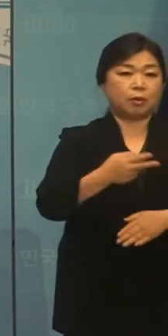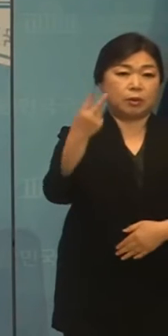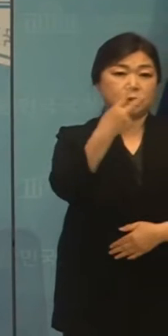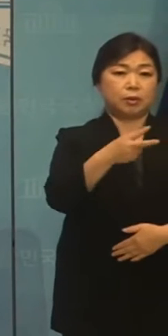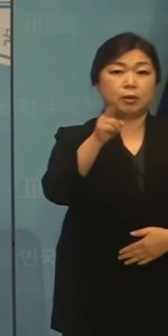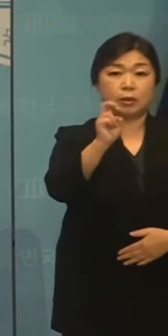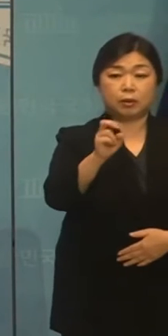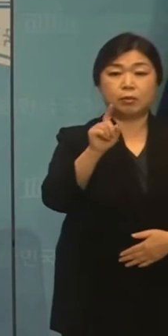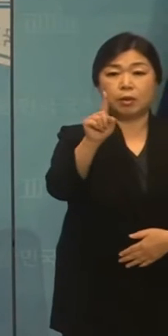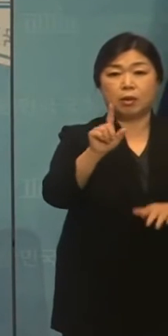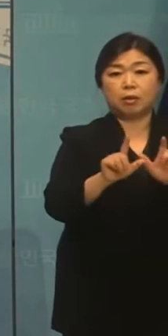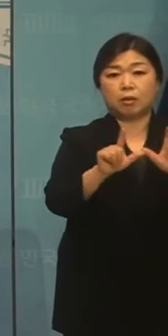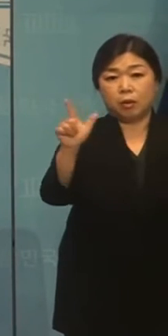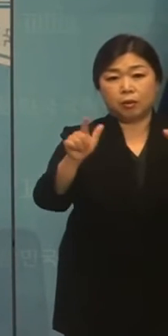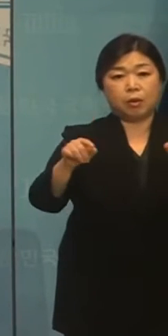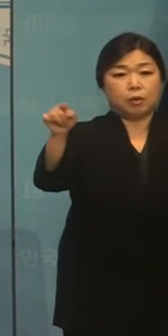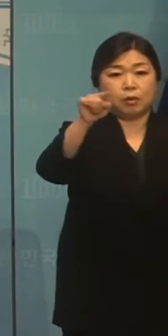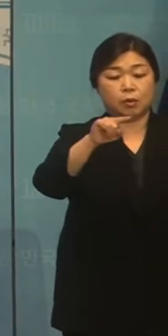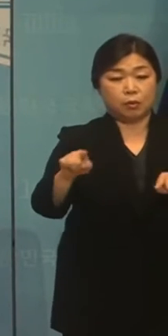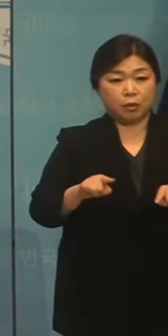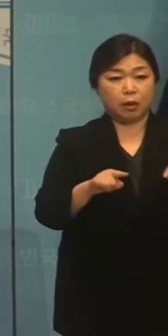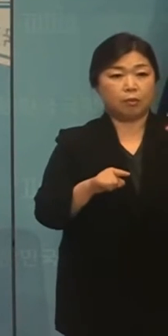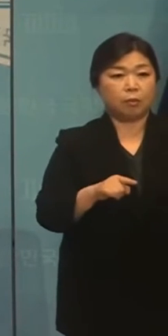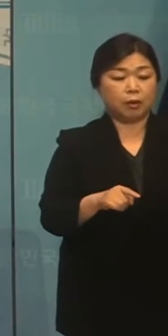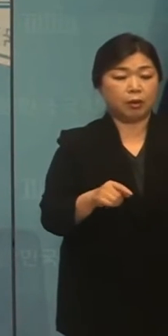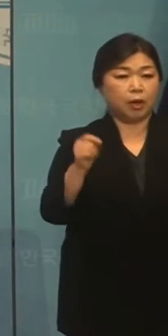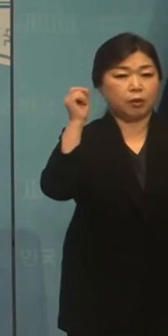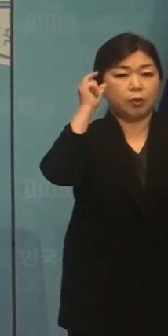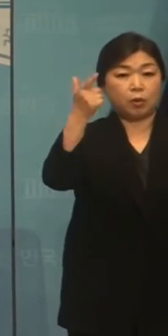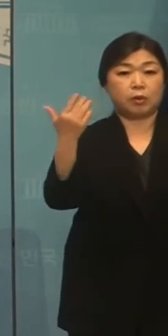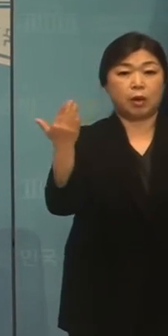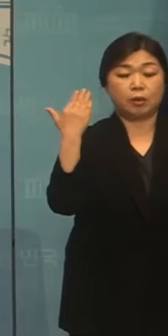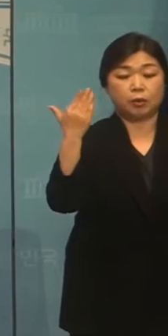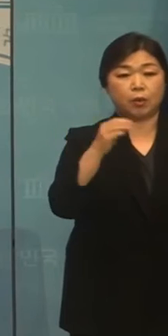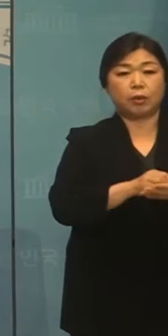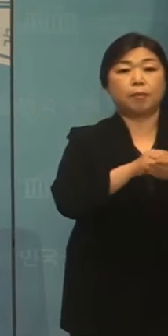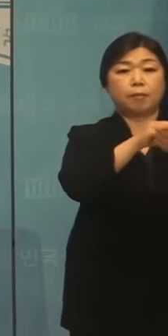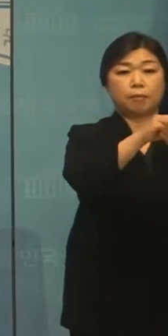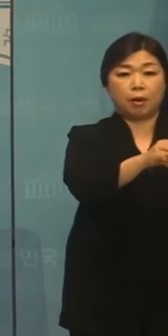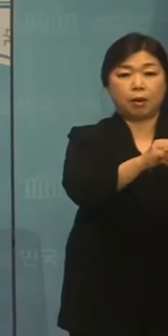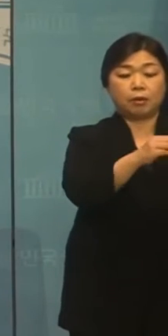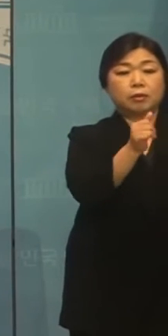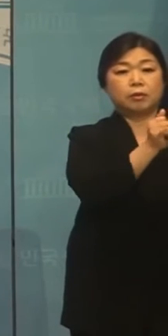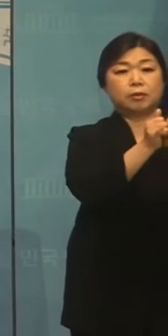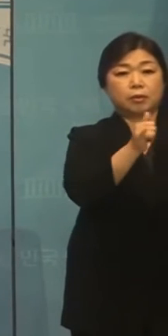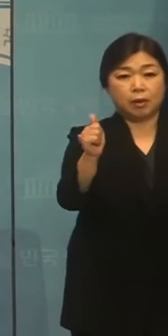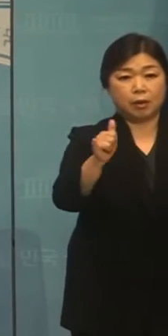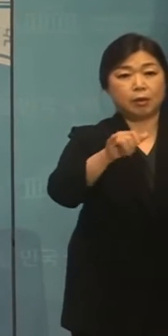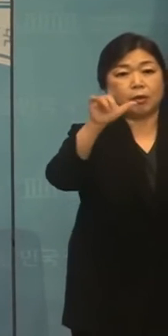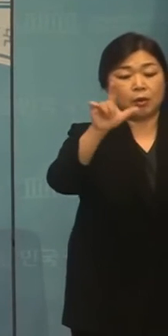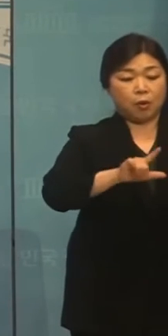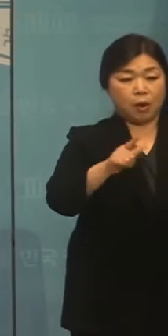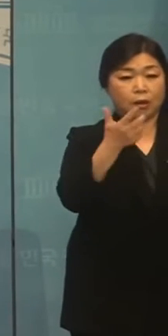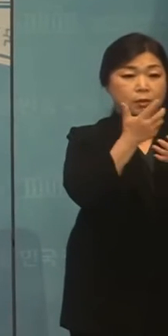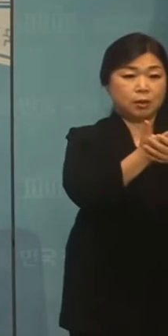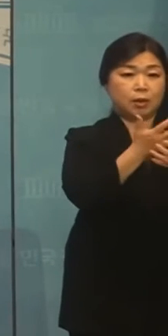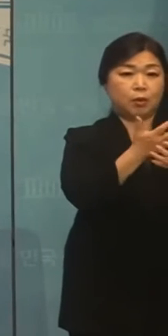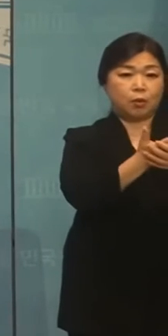2021년도 전국 8개 영재학교 입학자 현황